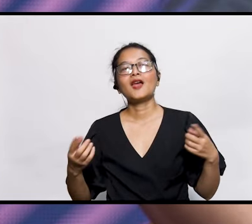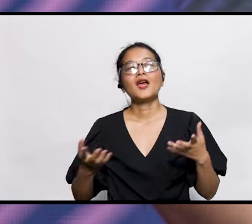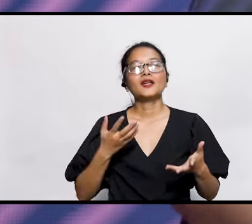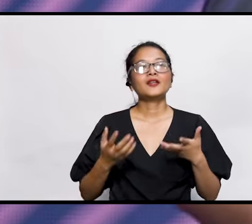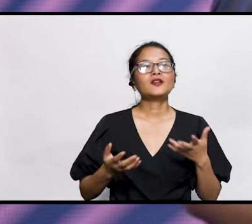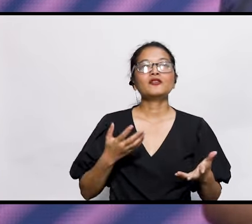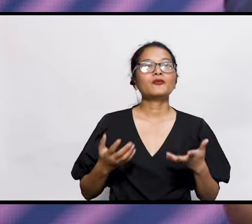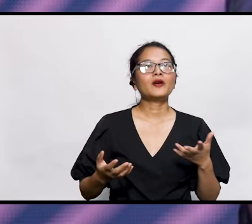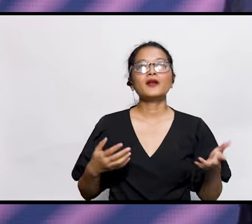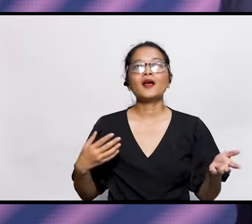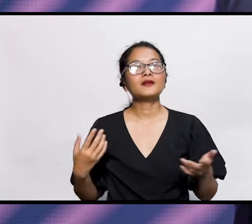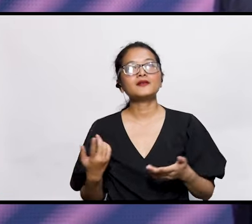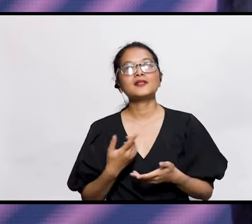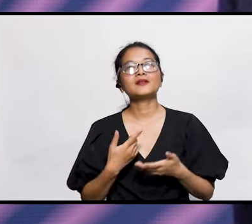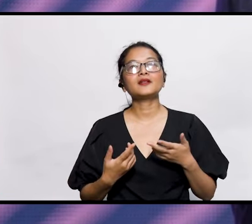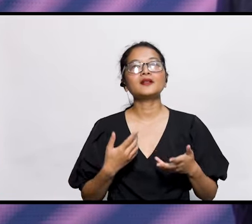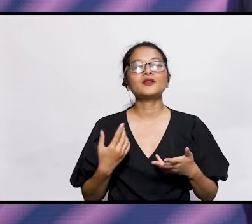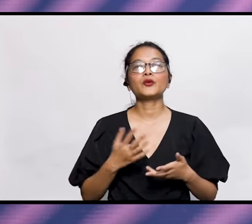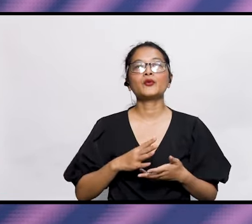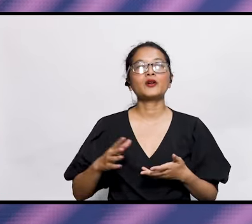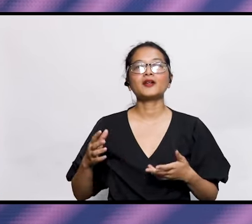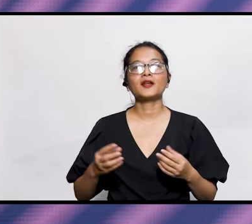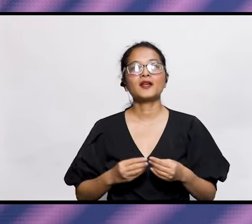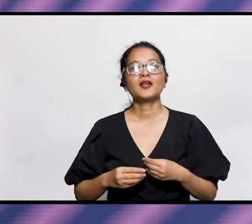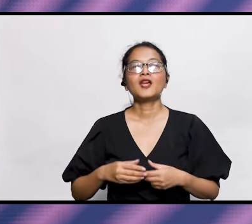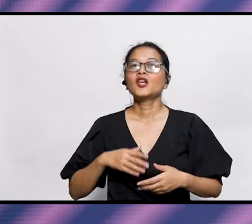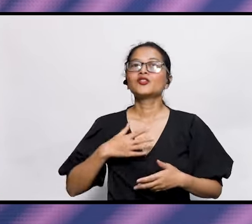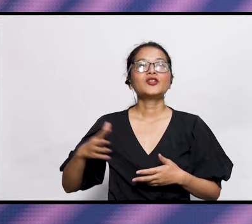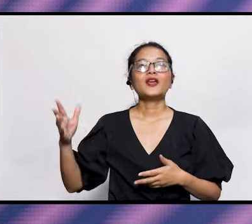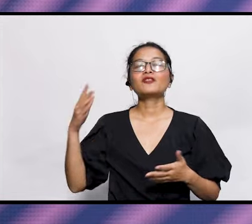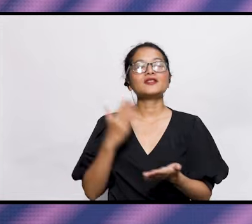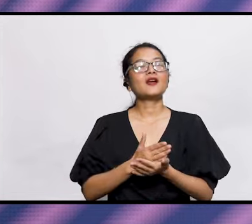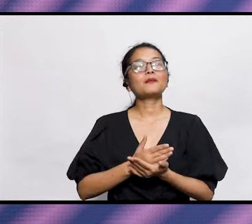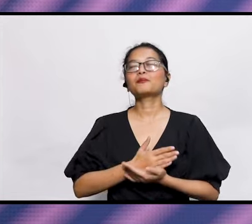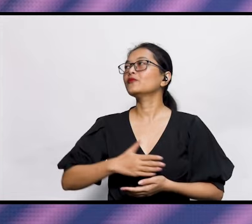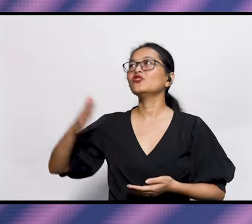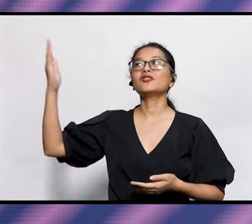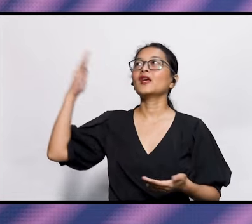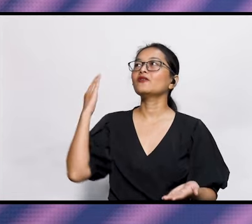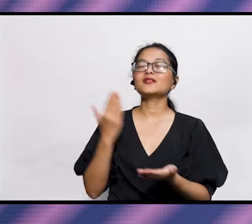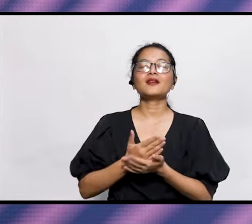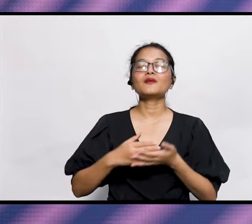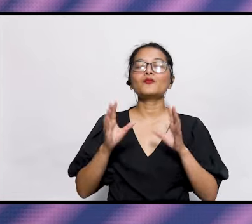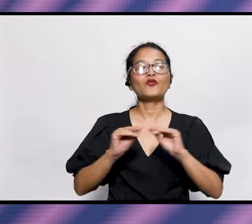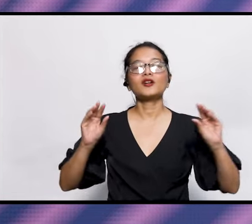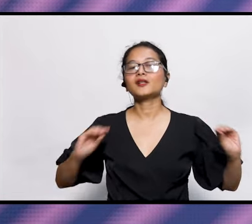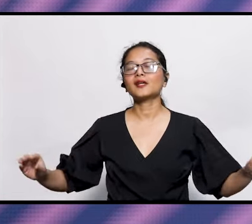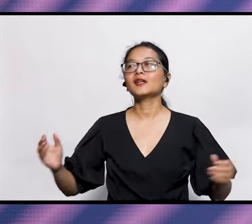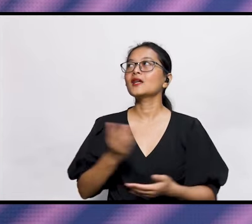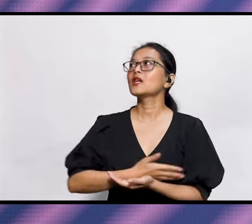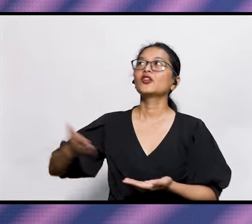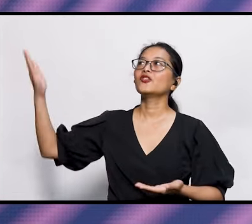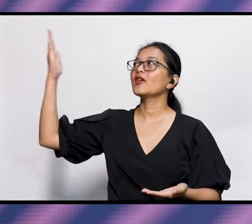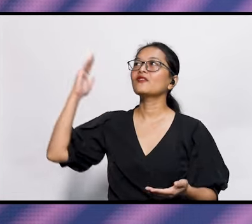Lord Even when I don't feel that you working you never stop you never stop